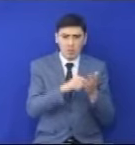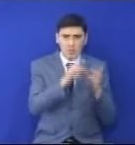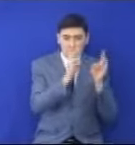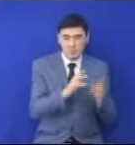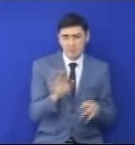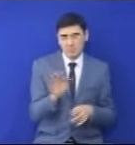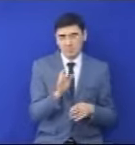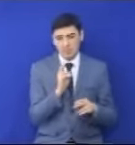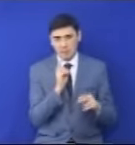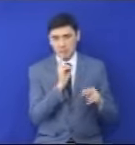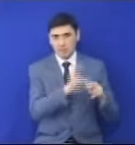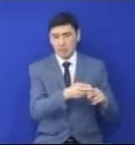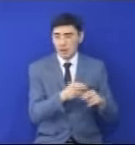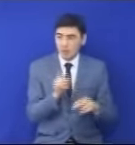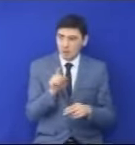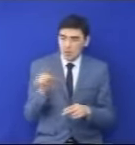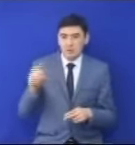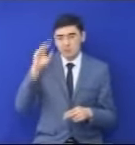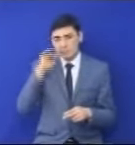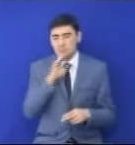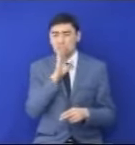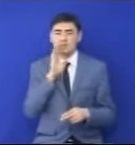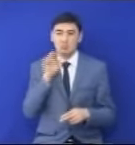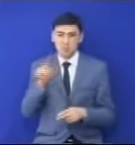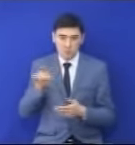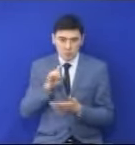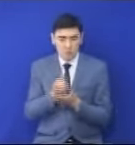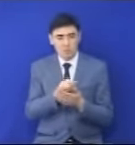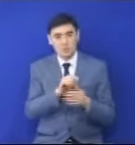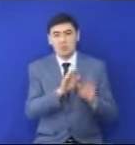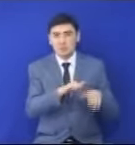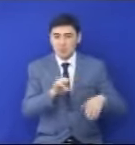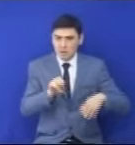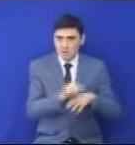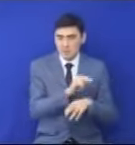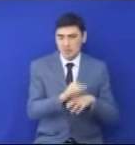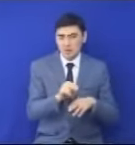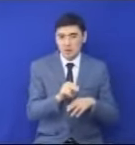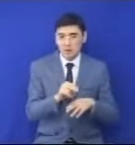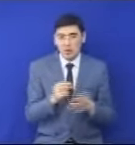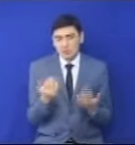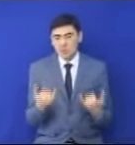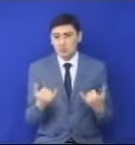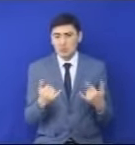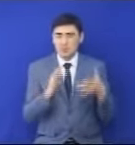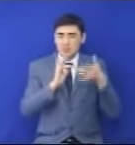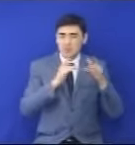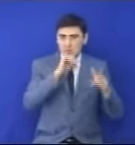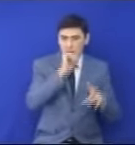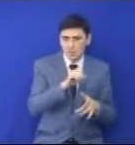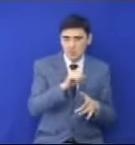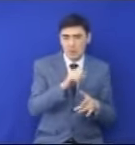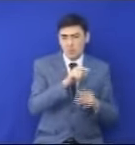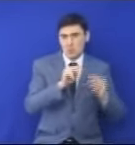кетуден сақтау проблемасы мысалға. Әлеуметтік желілердегі теріс пікірлерін, теріс